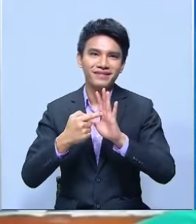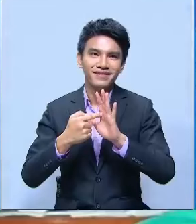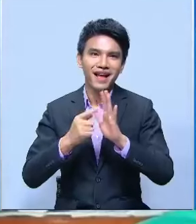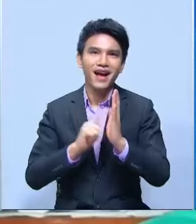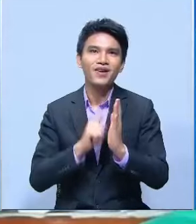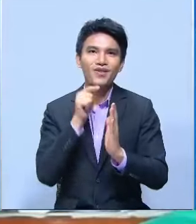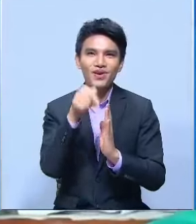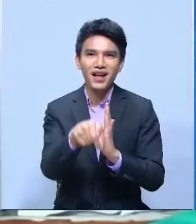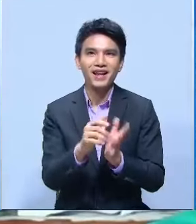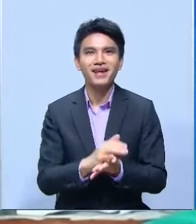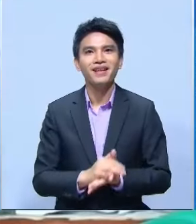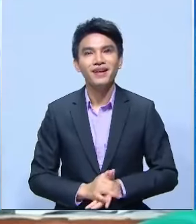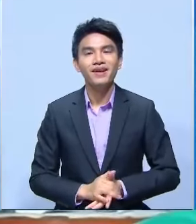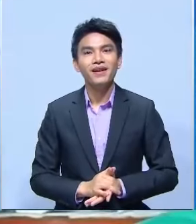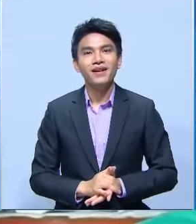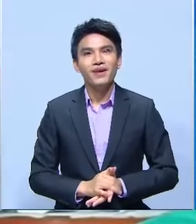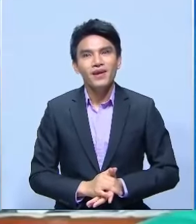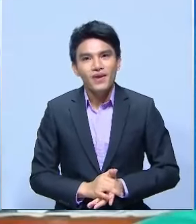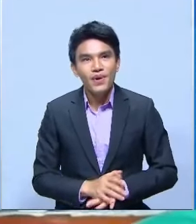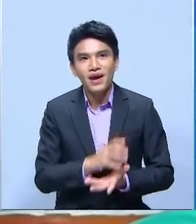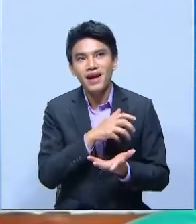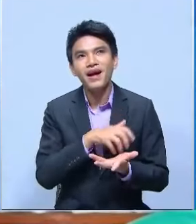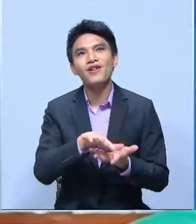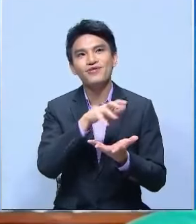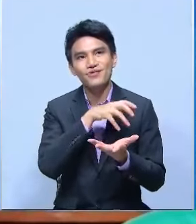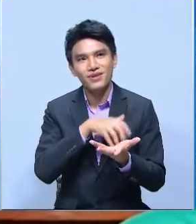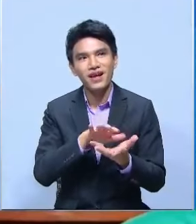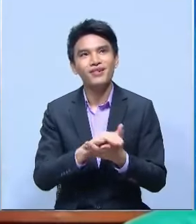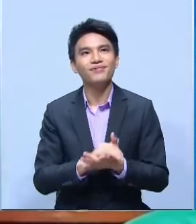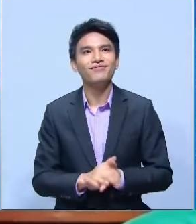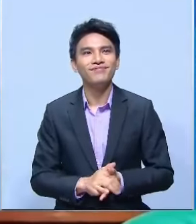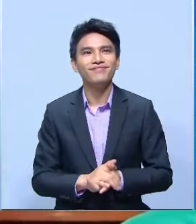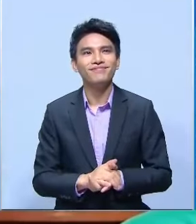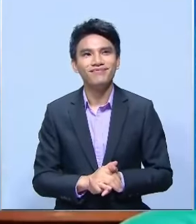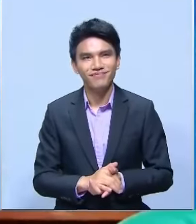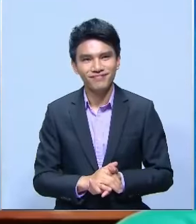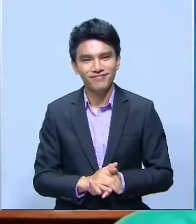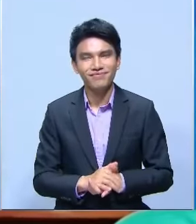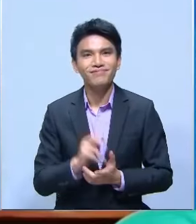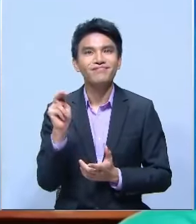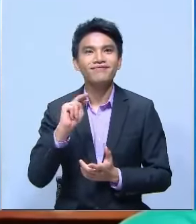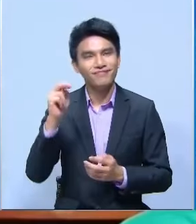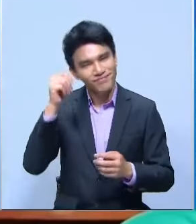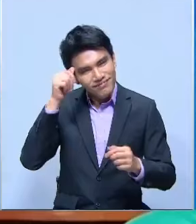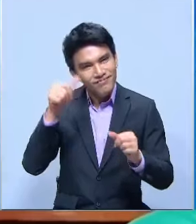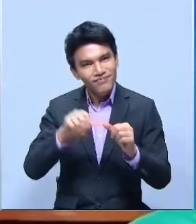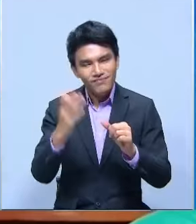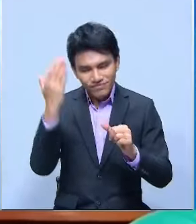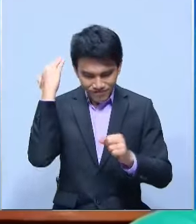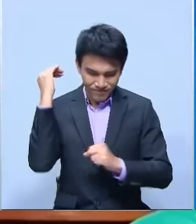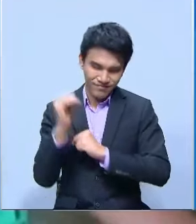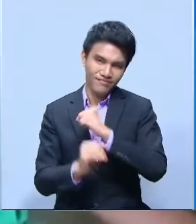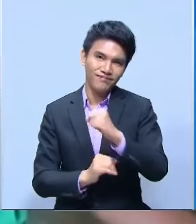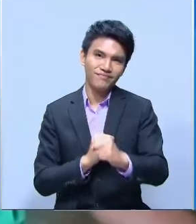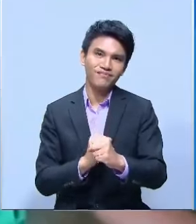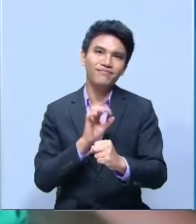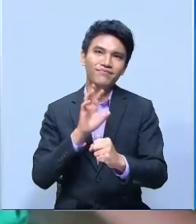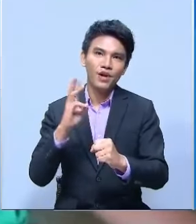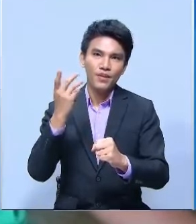ราชสีมาท่านก็นำมาถ่ายทอดไว้หลวงปู่ท่องจำมาจากน้าสาวตั้งแต่หลวงปู่อายุ6ขวบนู่นน่ะจ